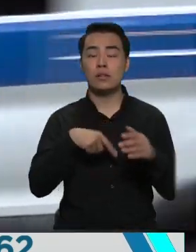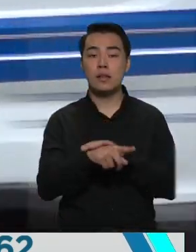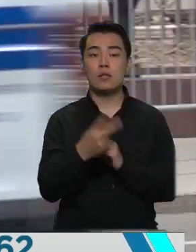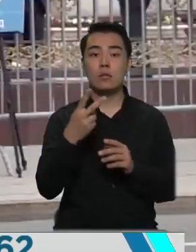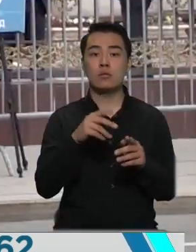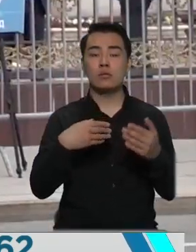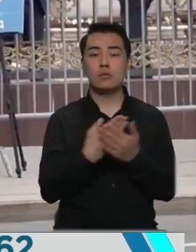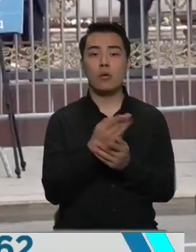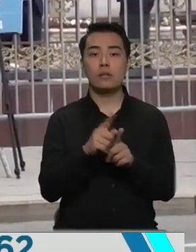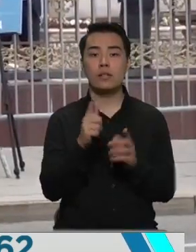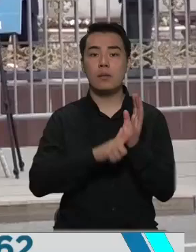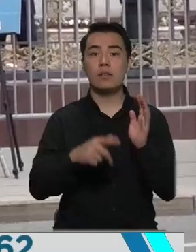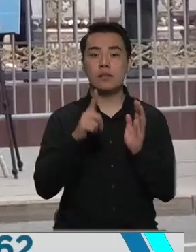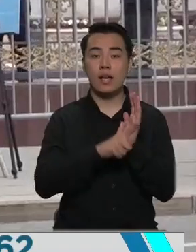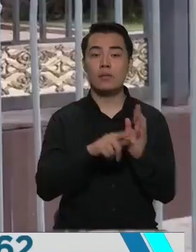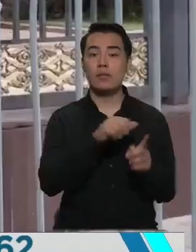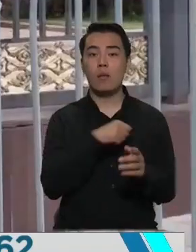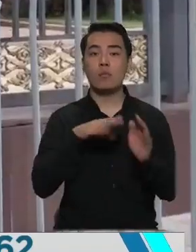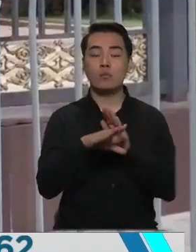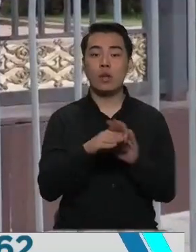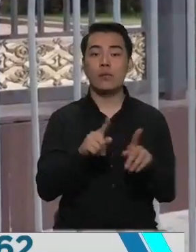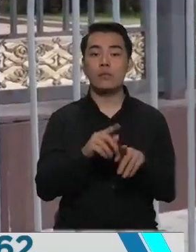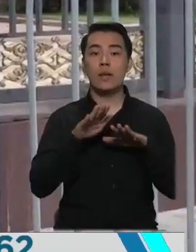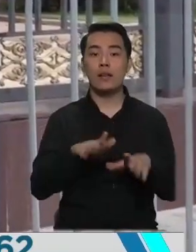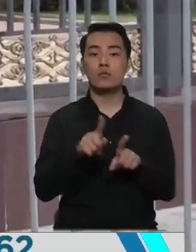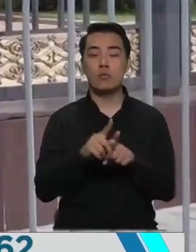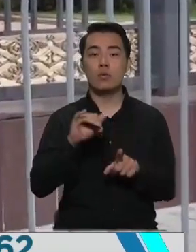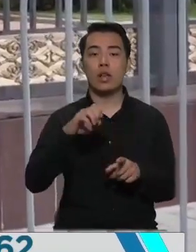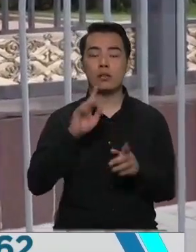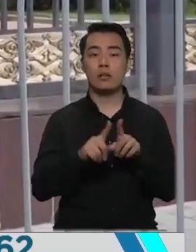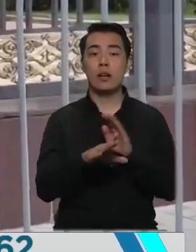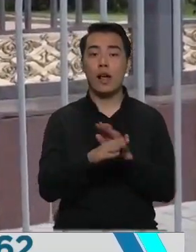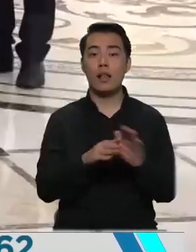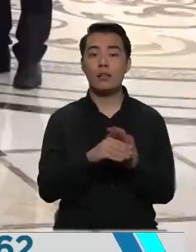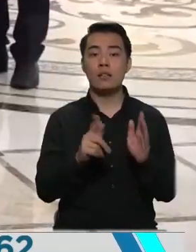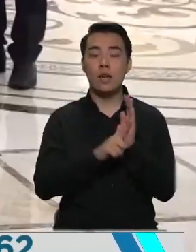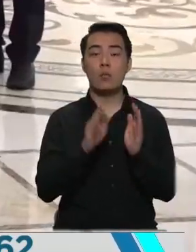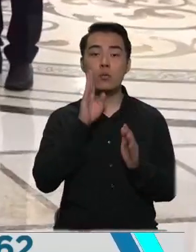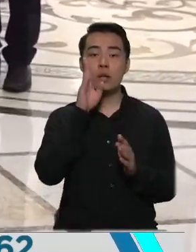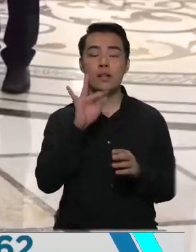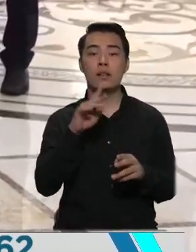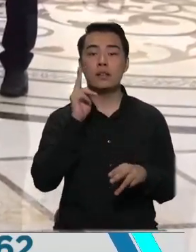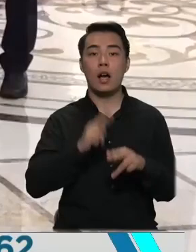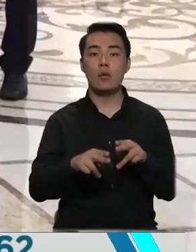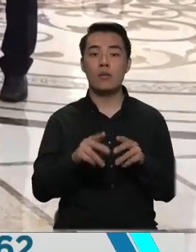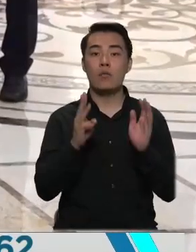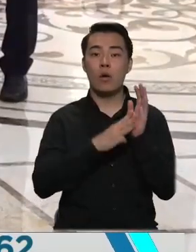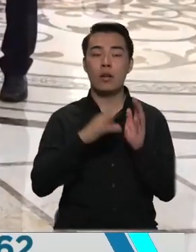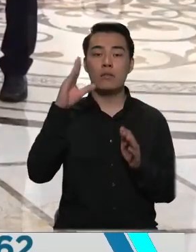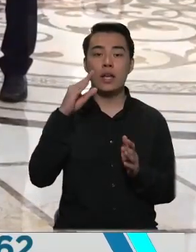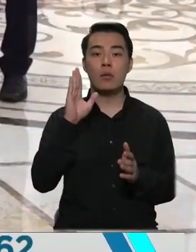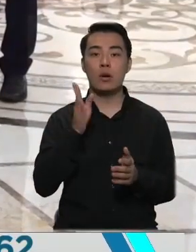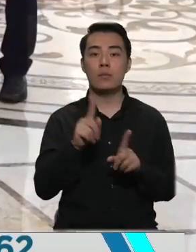откроется 77 избирательных участков голосование начнется в 7 утра и закончится 8